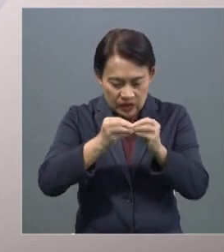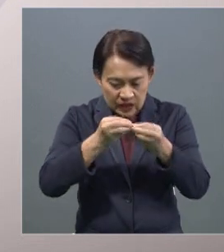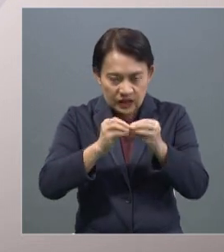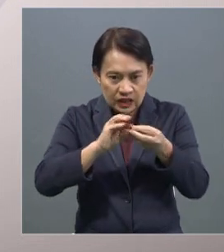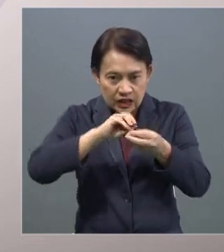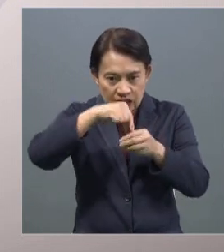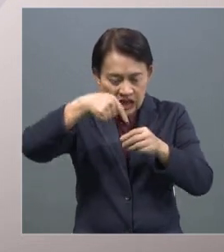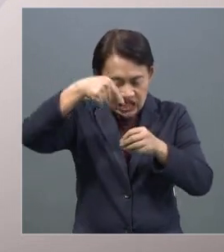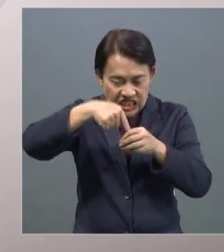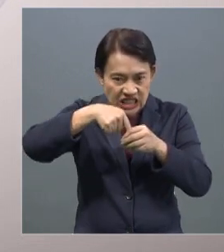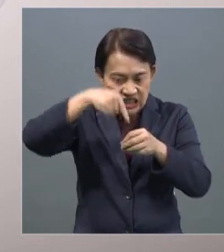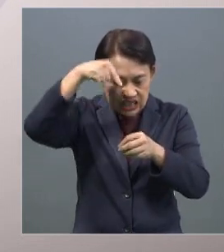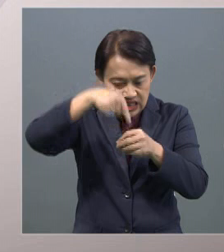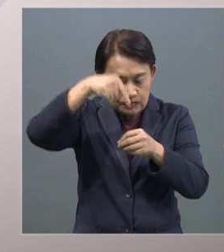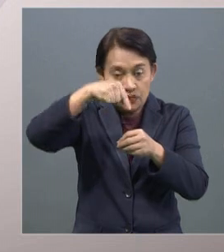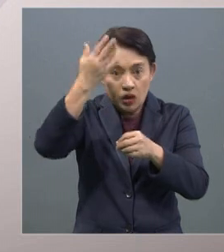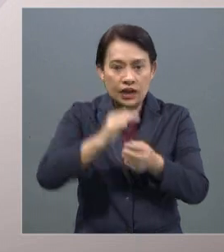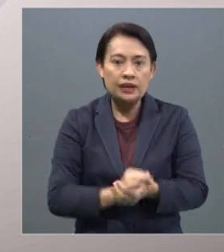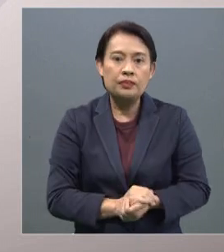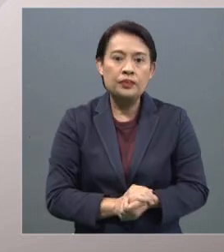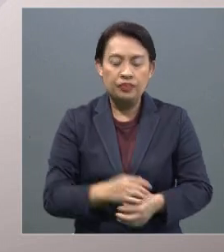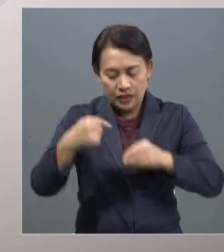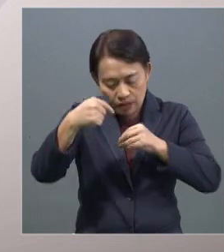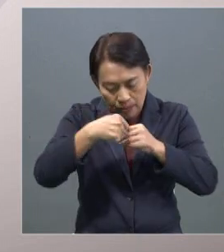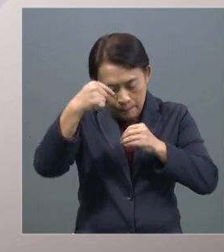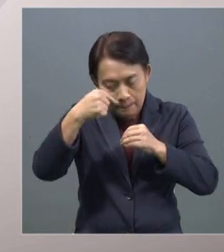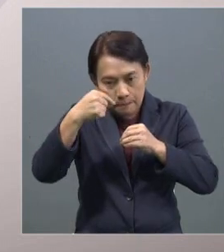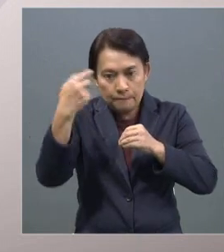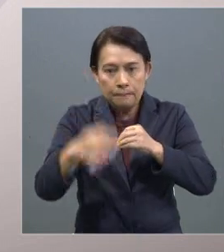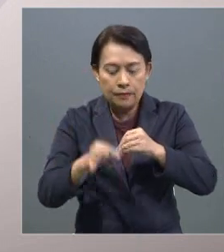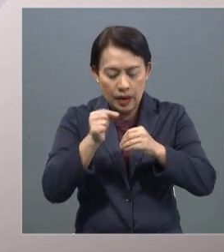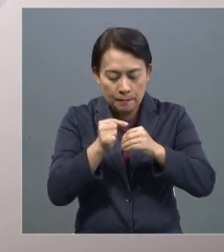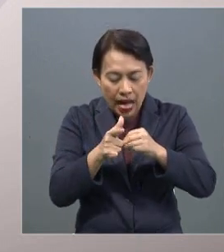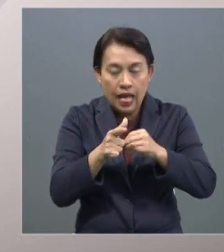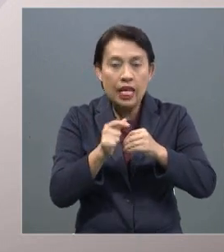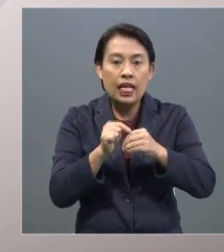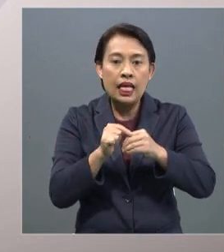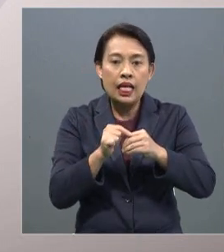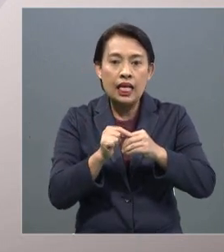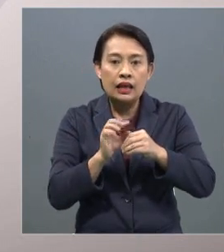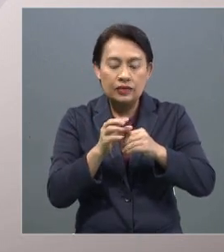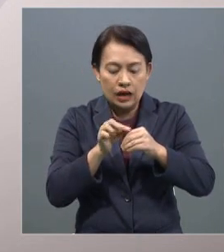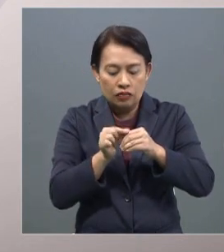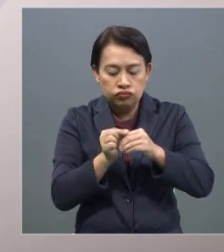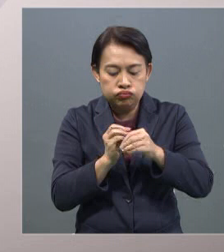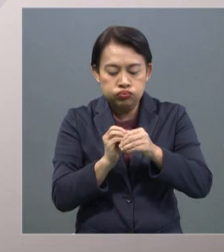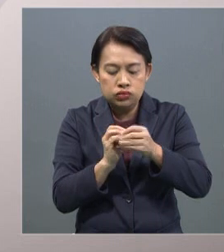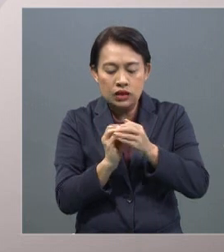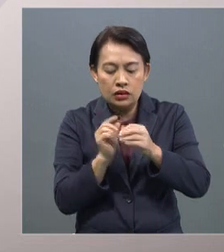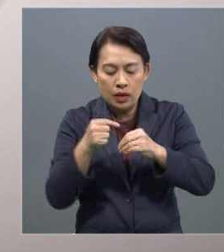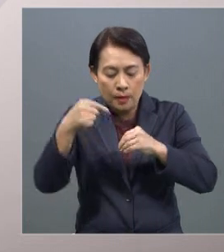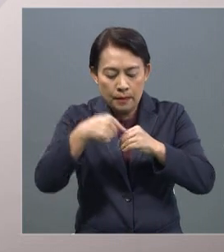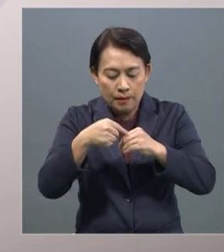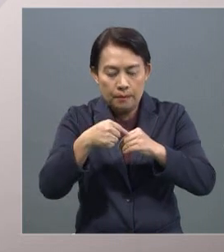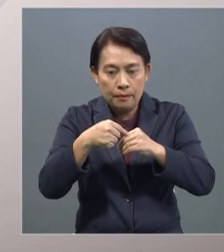แหลมๆอย่างมจิ้มฟันไปจิ้มก่อนให้พวกพลาสติกให้อะไรที่ห่ออยู่เนี่ยมันแตกออกแล้วเยลลี่ก็จะออกมาอฮะทีนี้